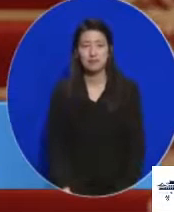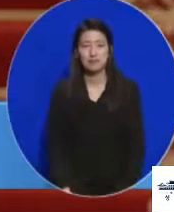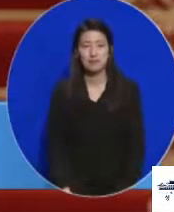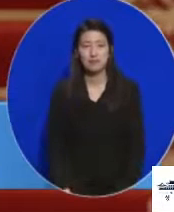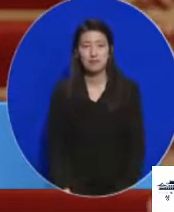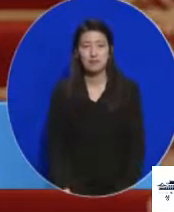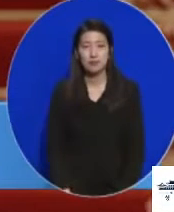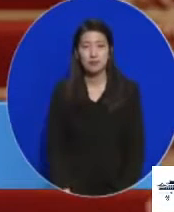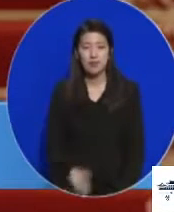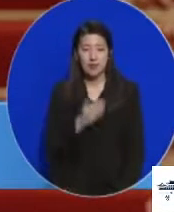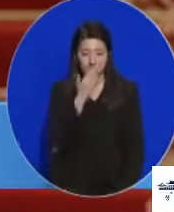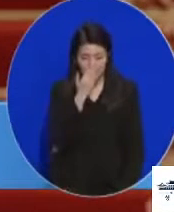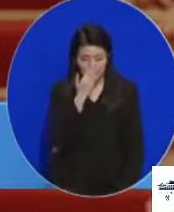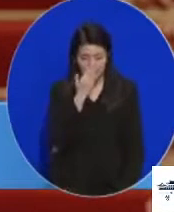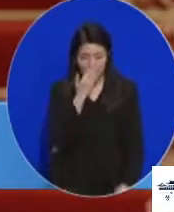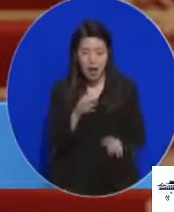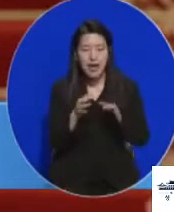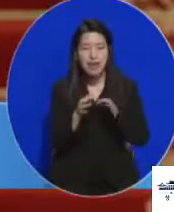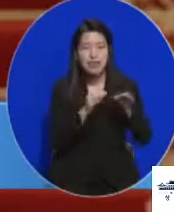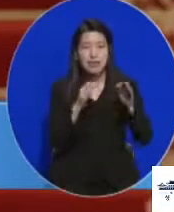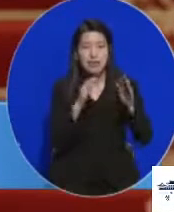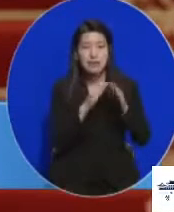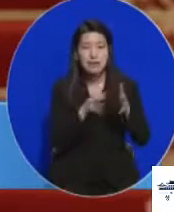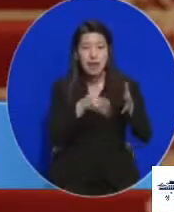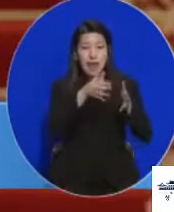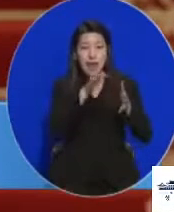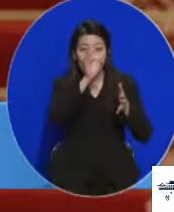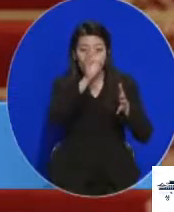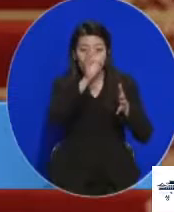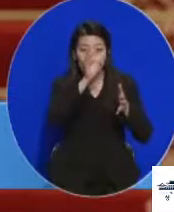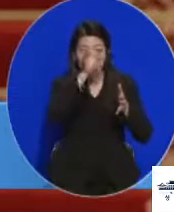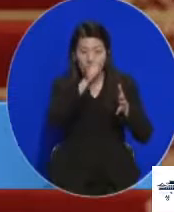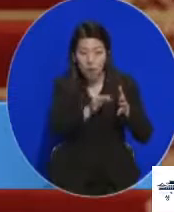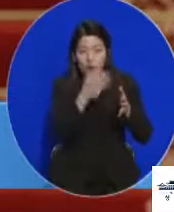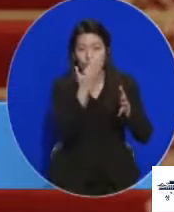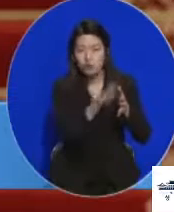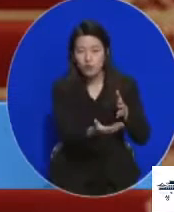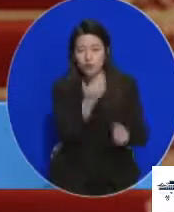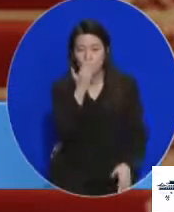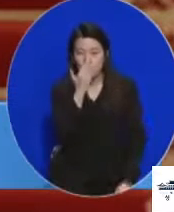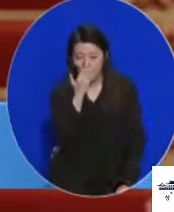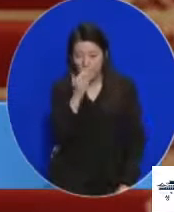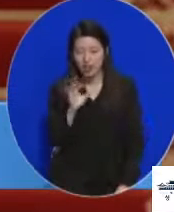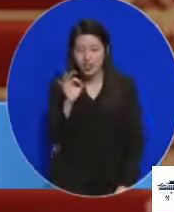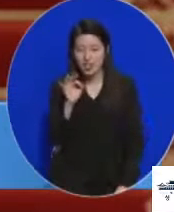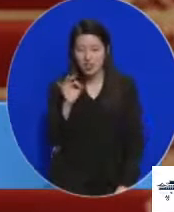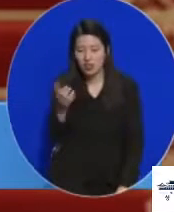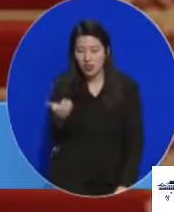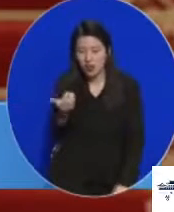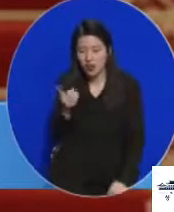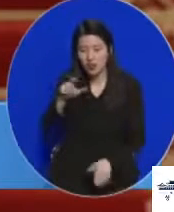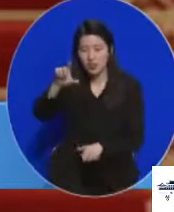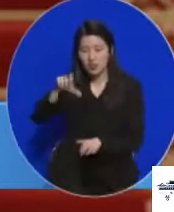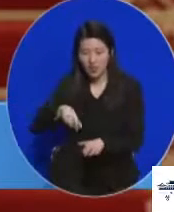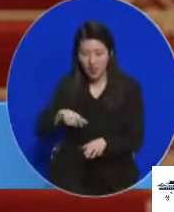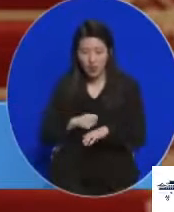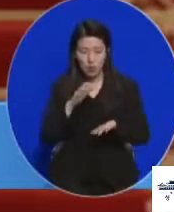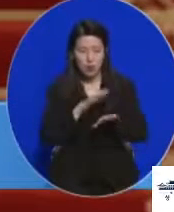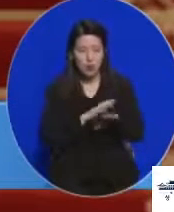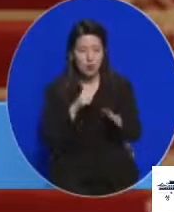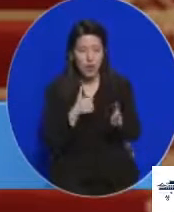착한 인대로 운동을 시작으로 착한 성 결제 운동과 농산물 구름이 운동이